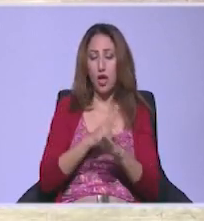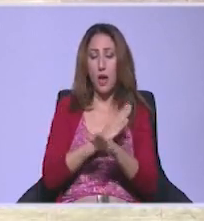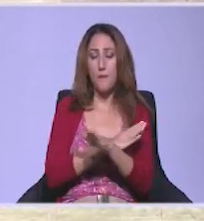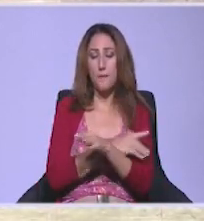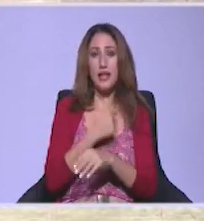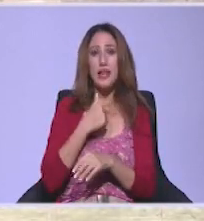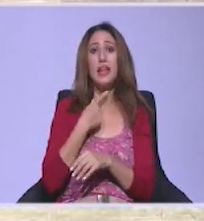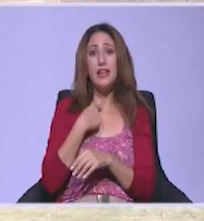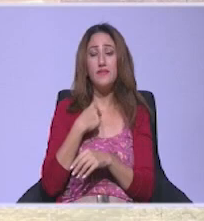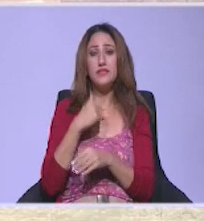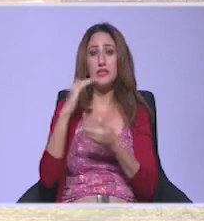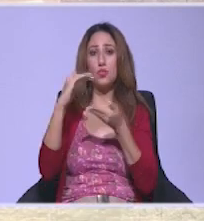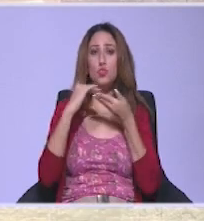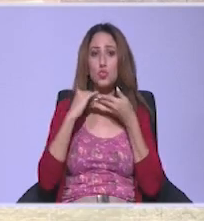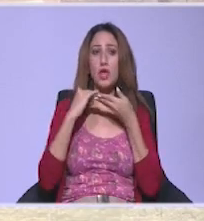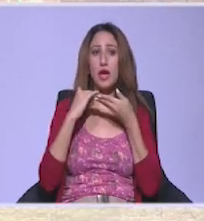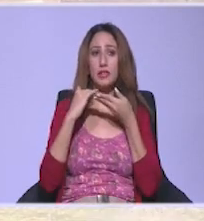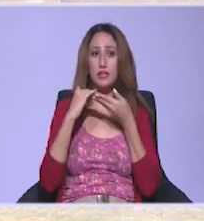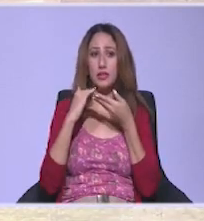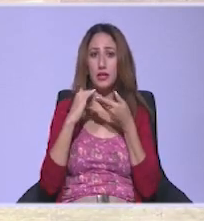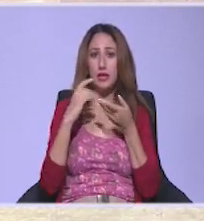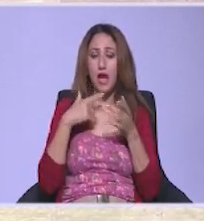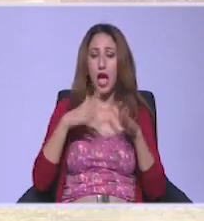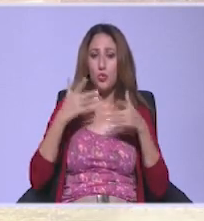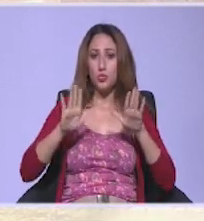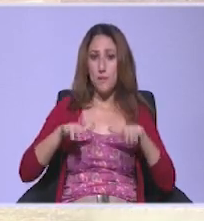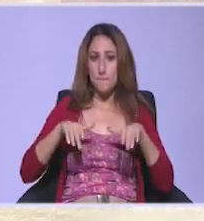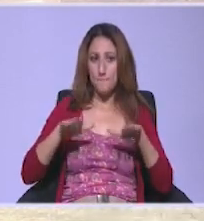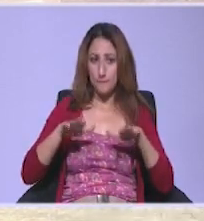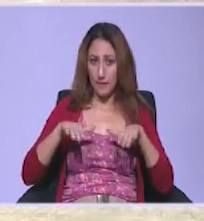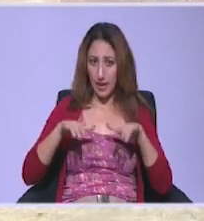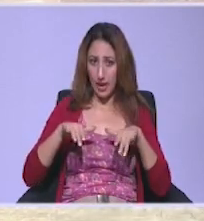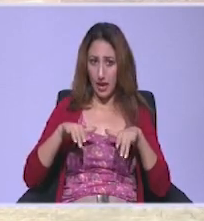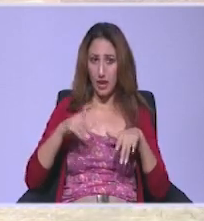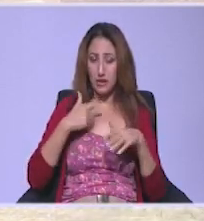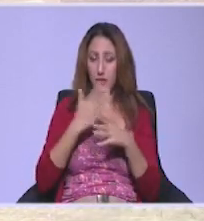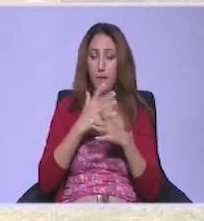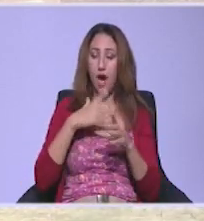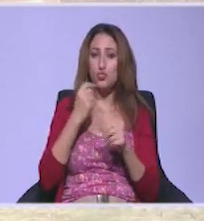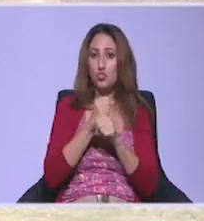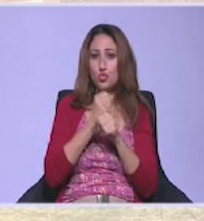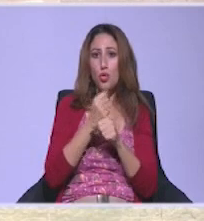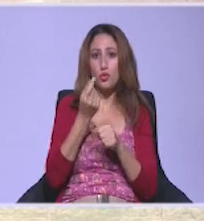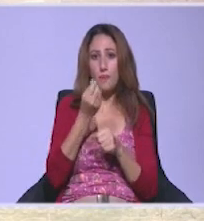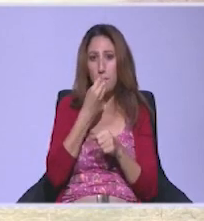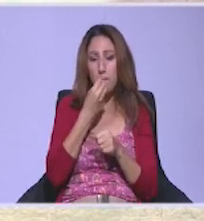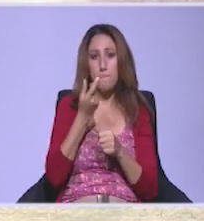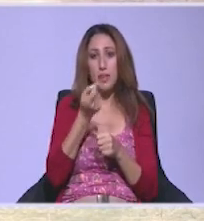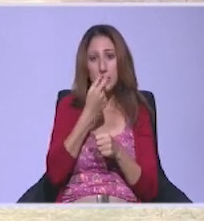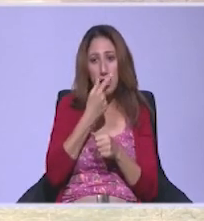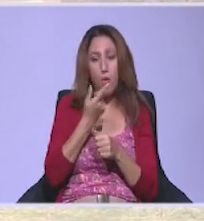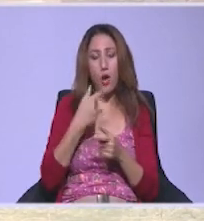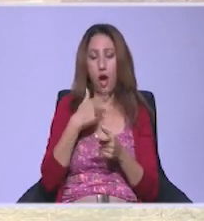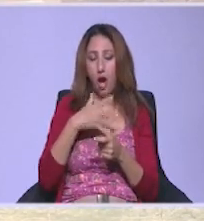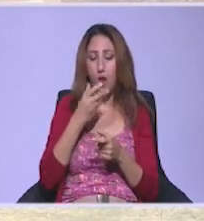وأمنية حياتي إن حد يجيب لي مكنة خياطة أسند كده عليها واشتغل عليها عشان أجيب علاجي ومصاريف.